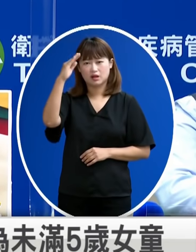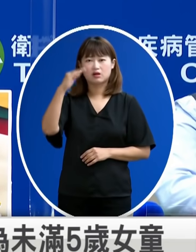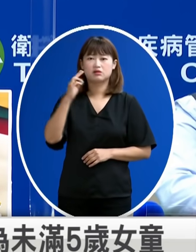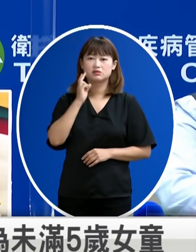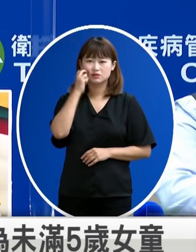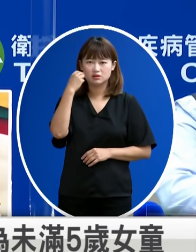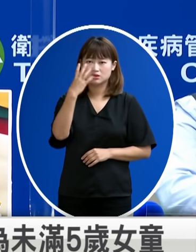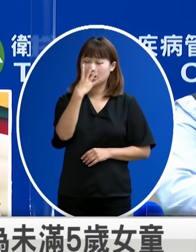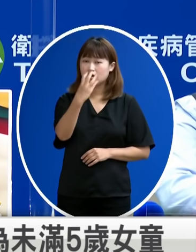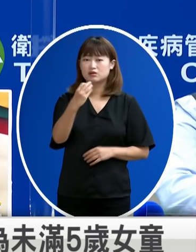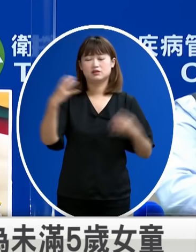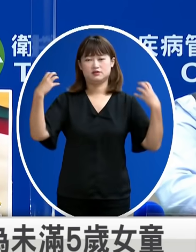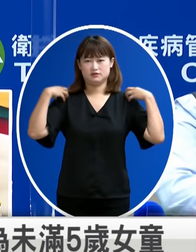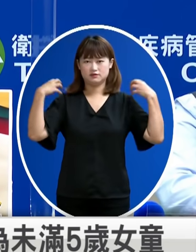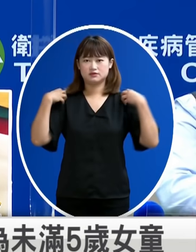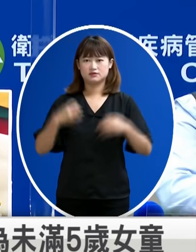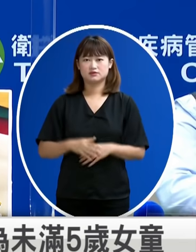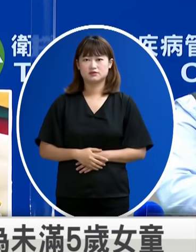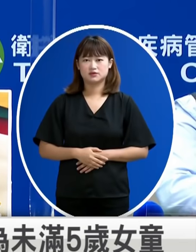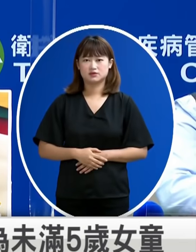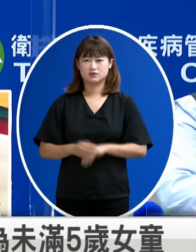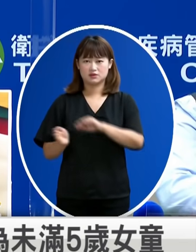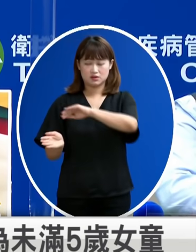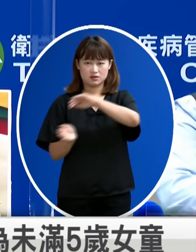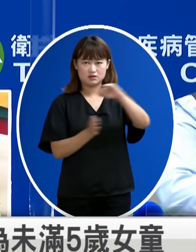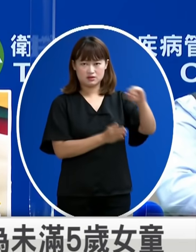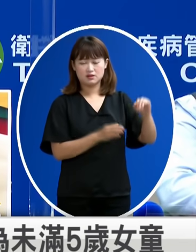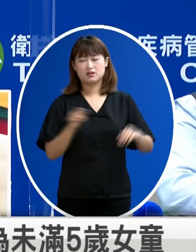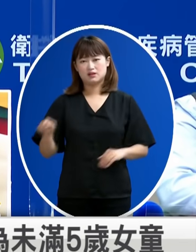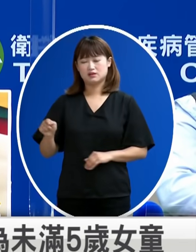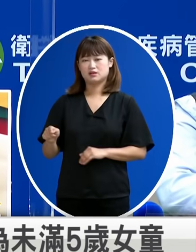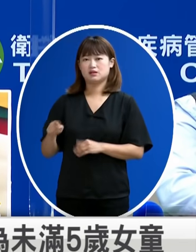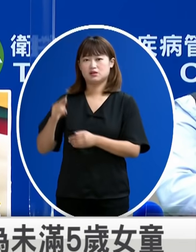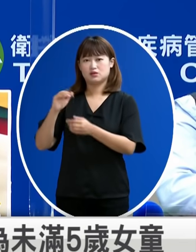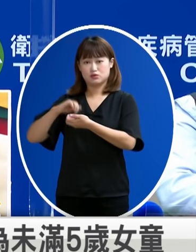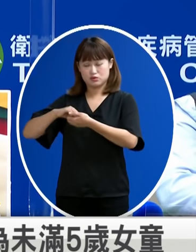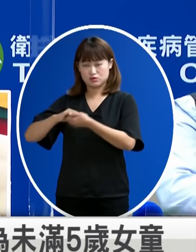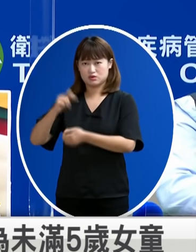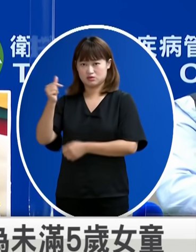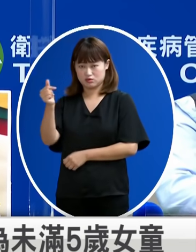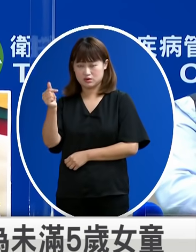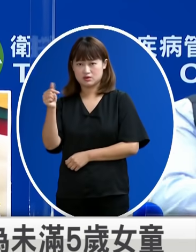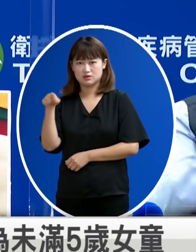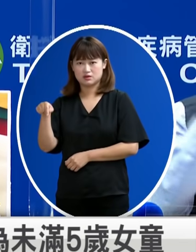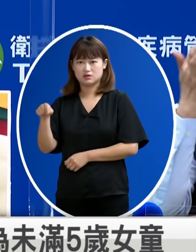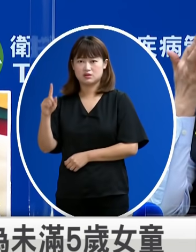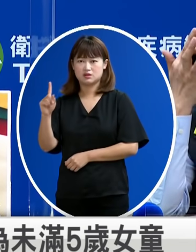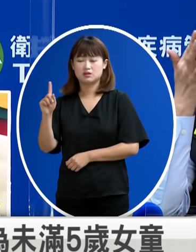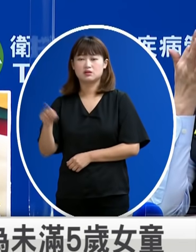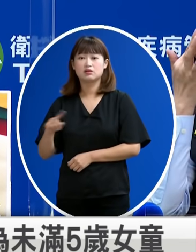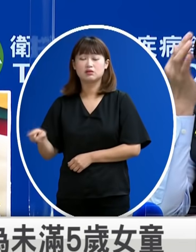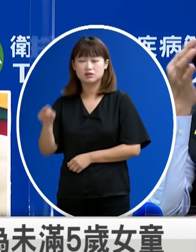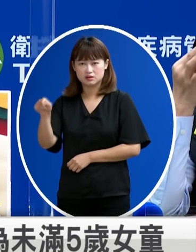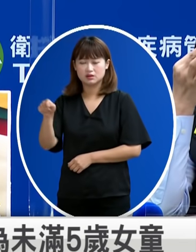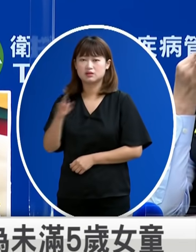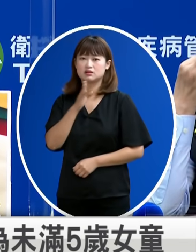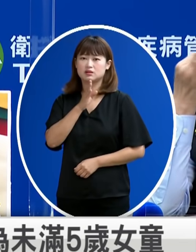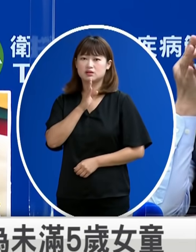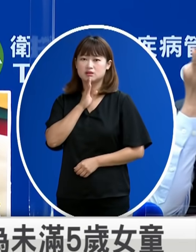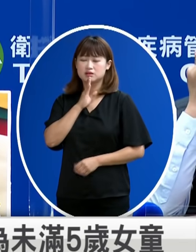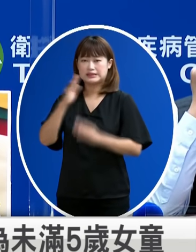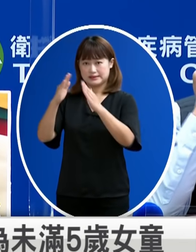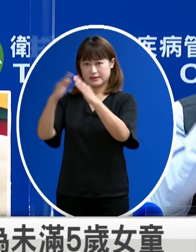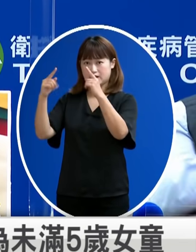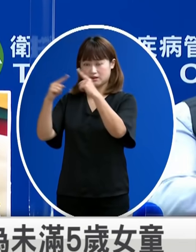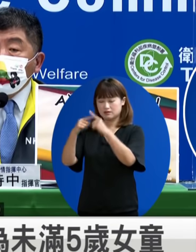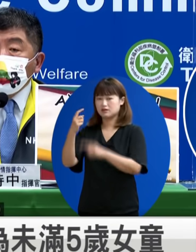问题。那至于刚刚这两面家属，其他家属刚刚报告才出来那都是阴性。好，